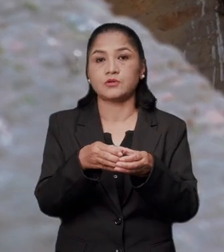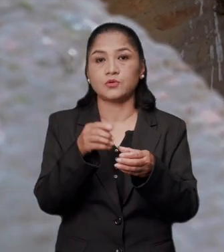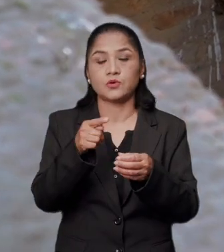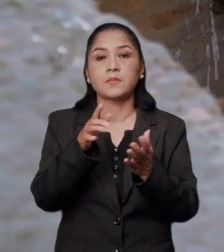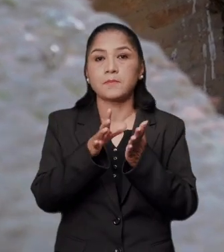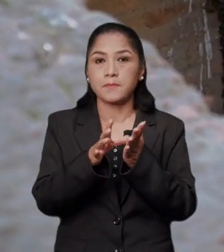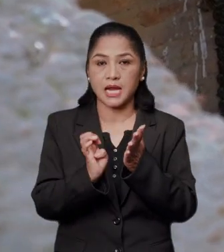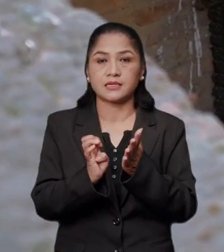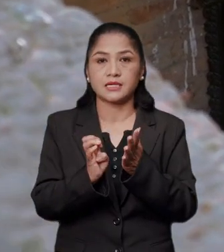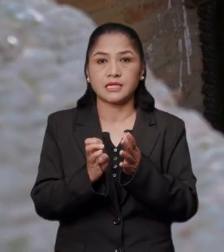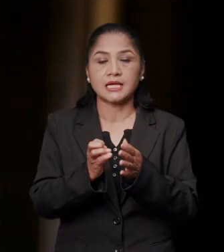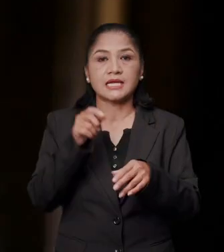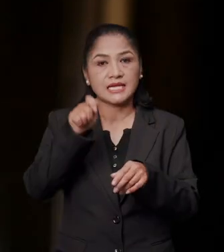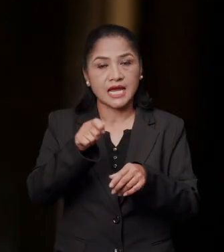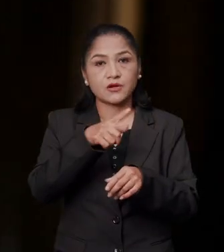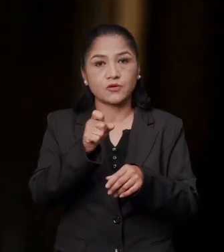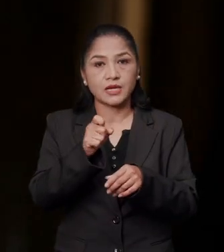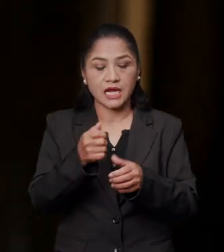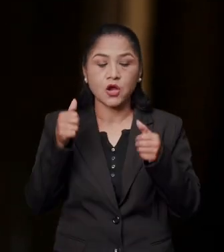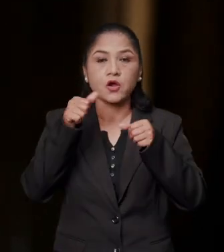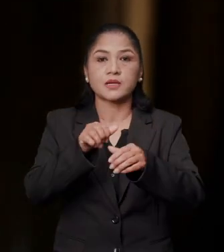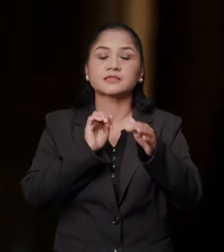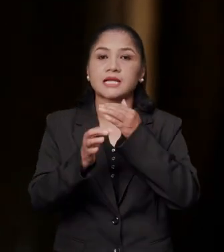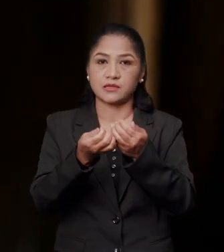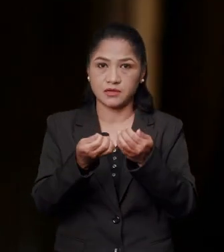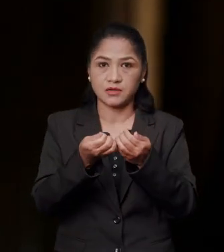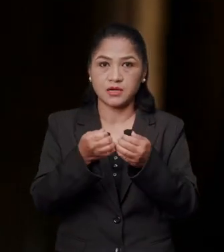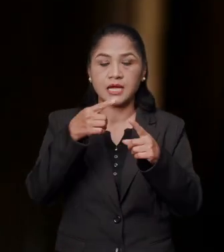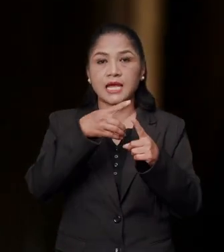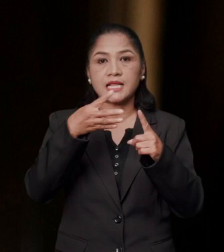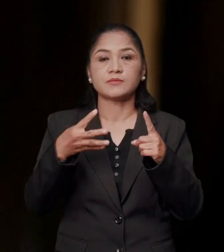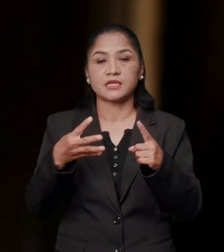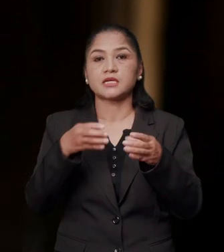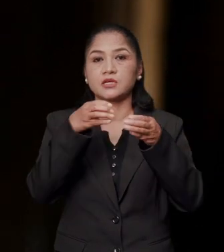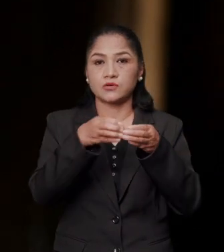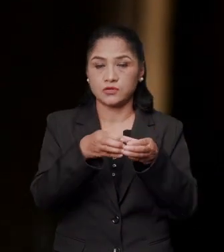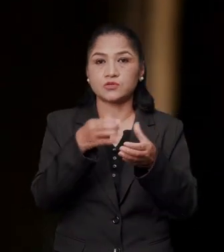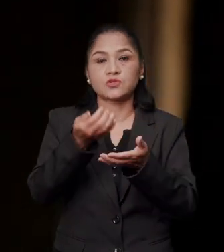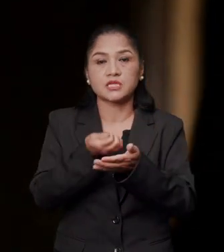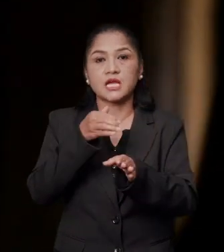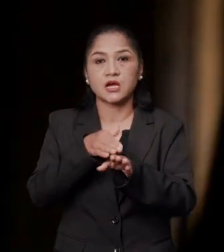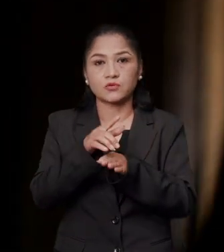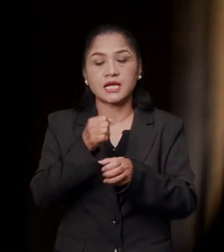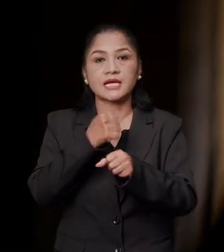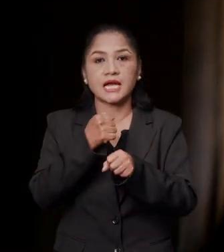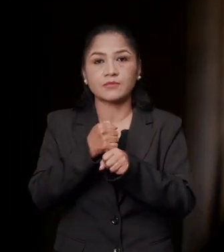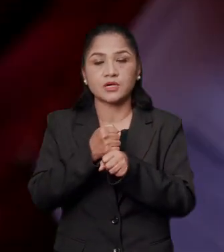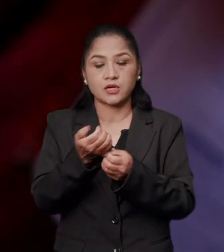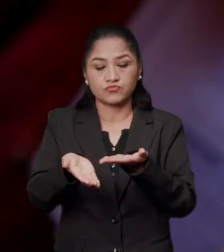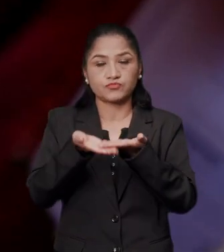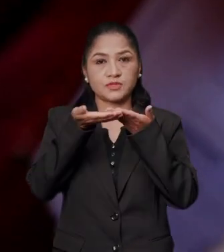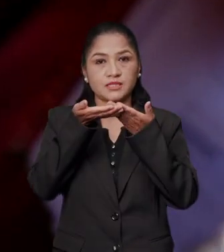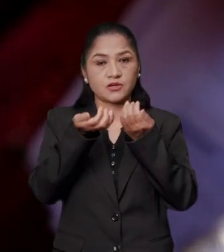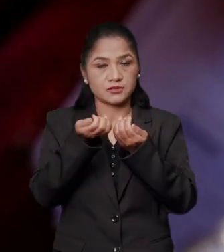LGBTIQ+ समुदायको तर्फबाट न्यायको लागि अभियान सञ्चालन गर्न, LGBTIQ+ संस्थाहरूको लागि काम